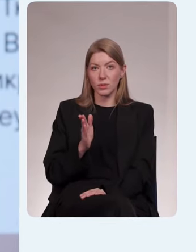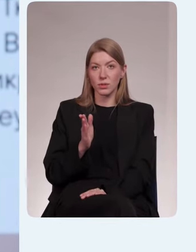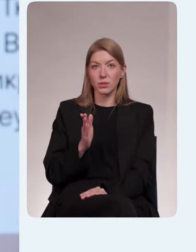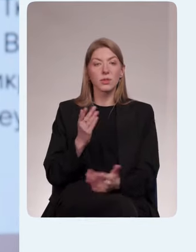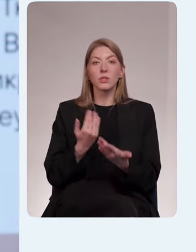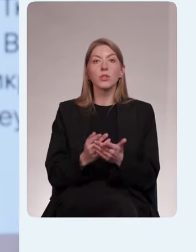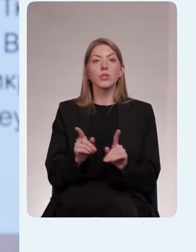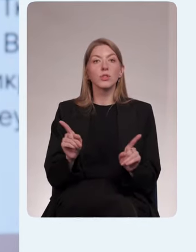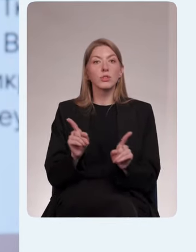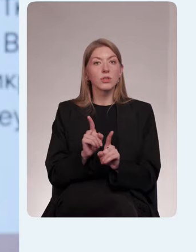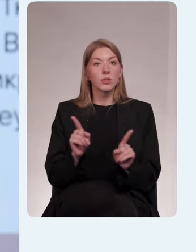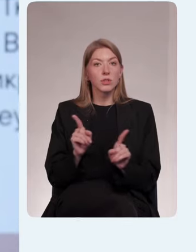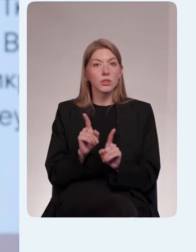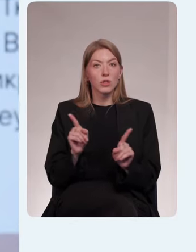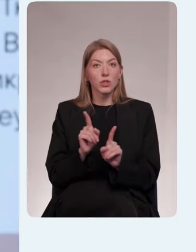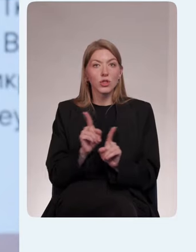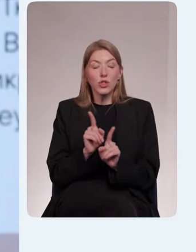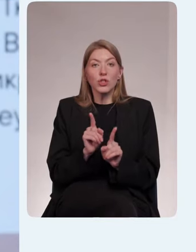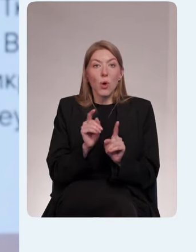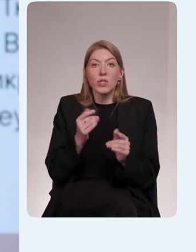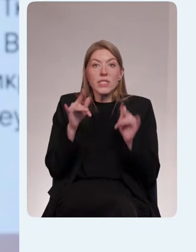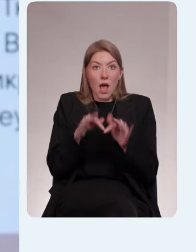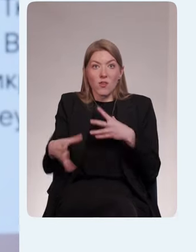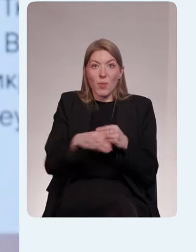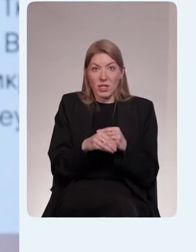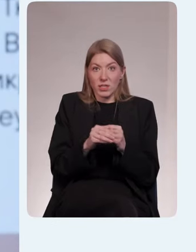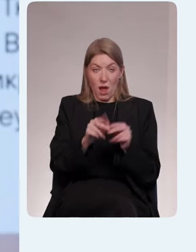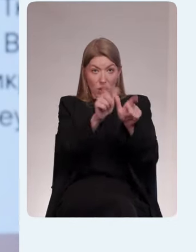этими людьми 12 часов рядом.